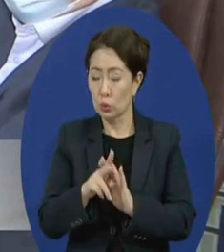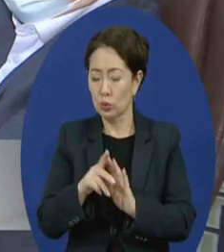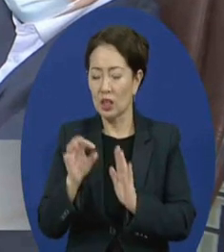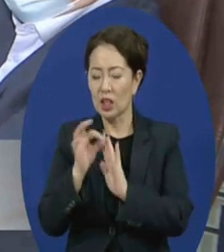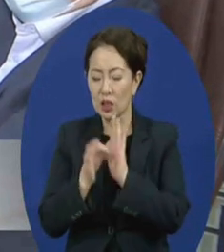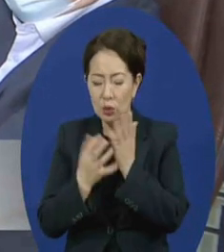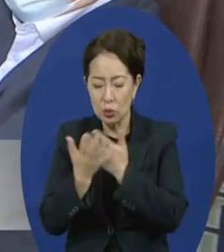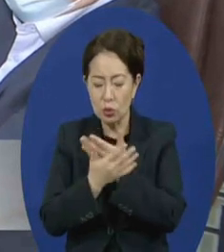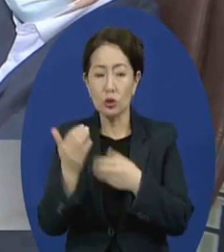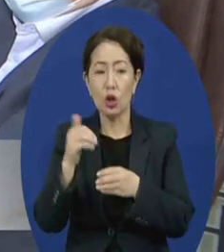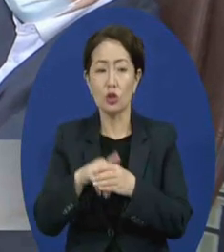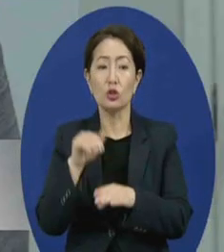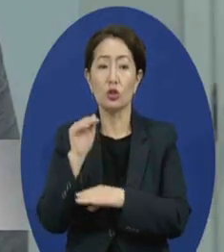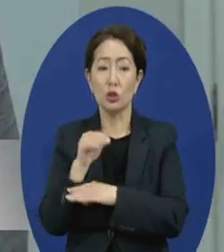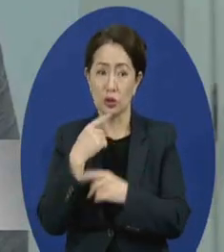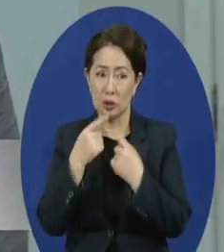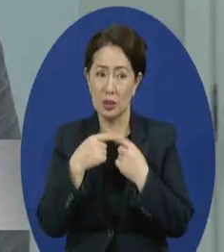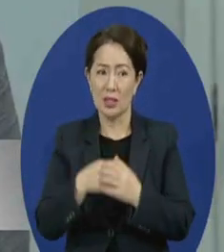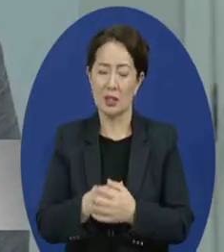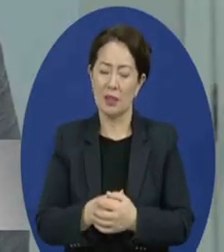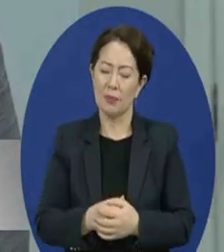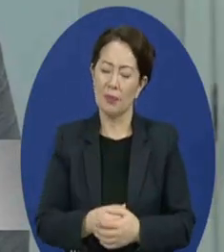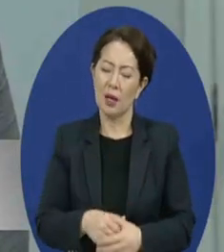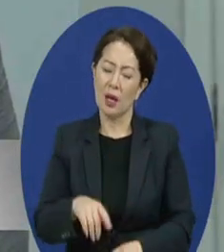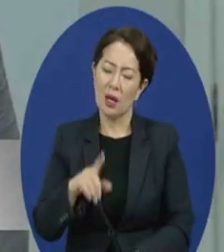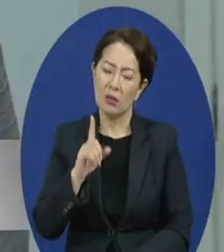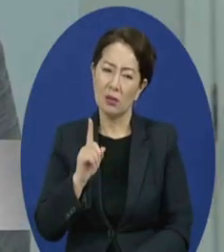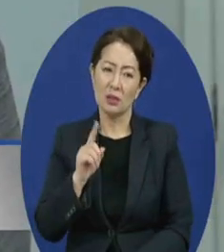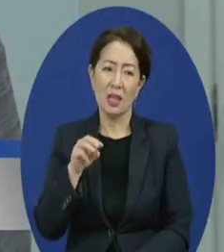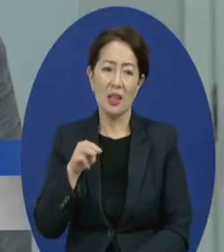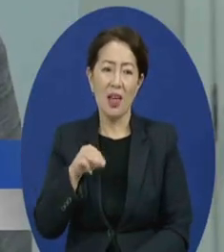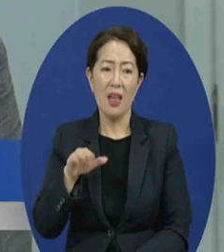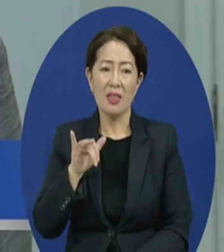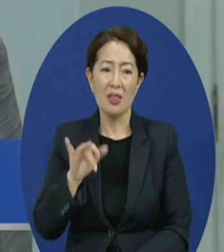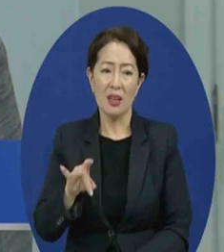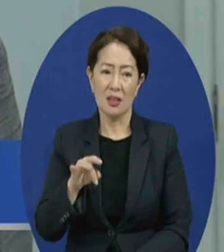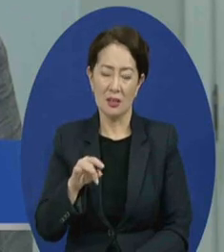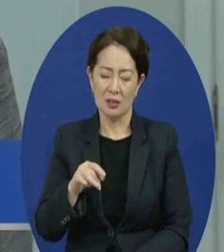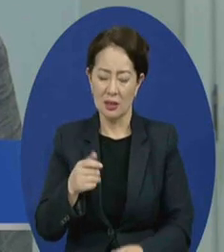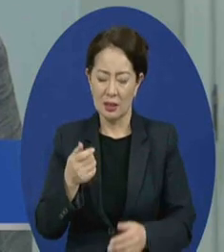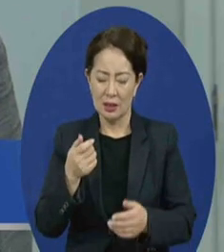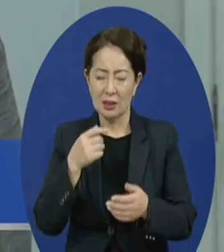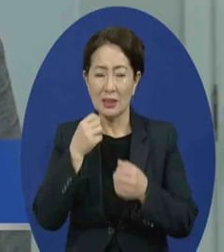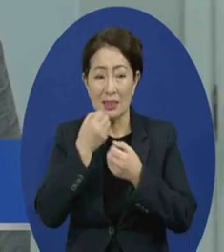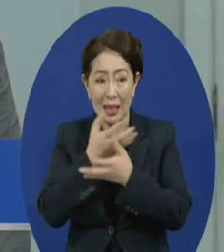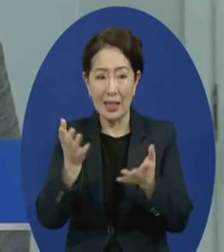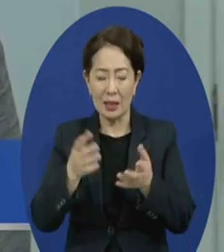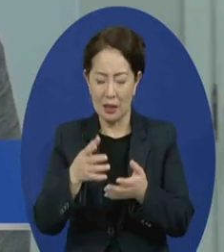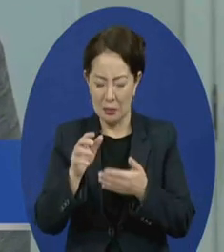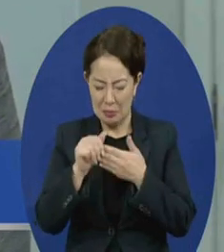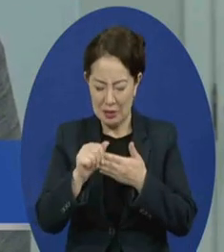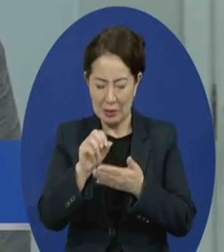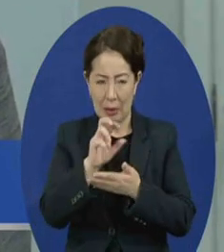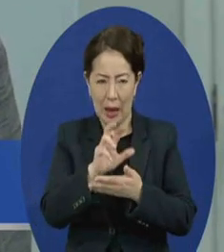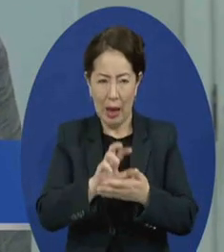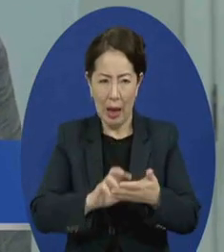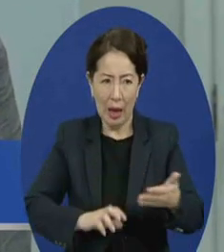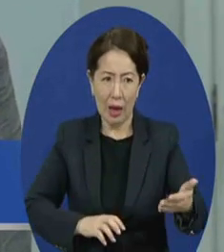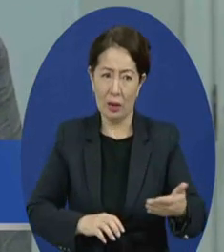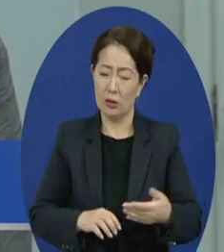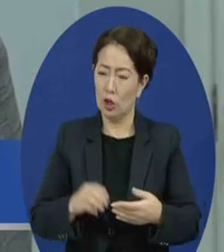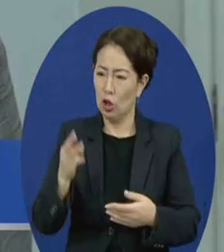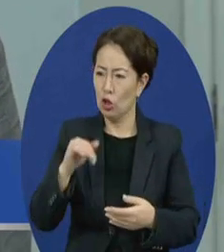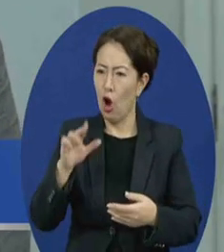хилэлцүүлэхт оролцсон төлөөлөгчд ярьлаа. Зөвхөн тендер зарлахад л ямар их зүгээрэнт хийдгөө бараг докторийн ажил шиг